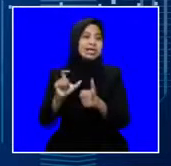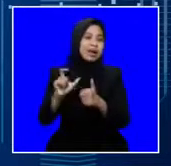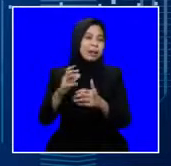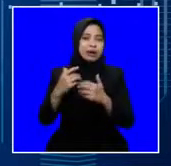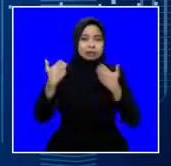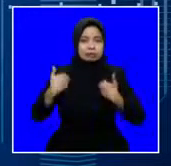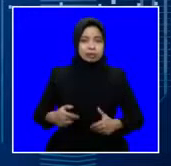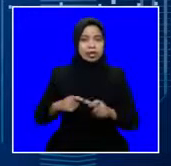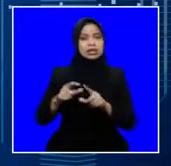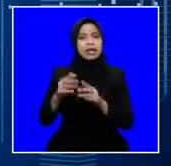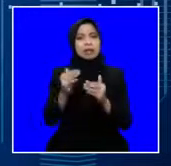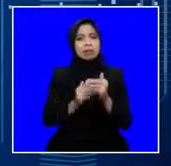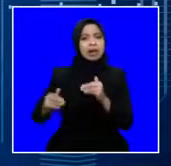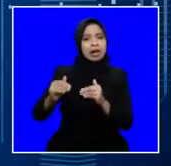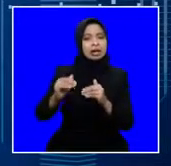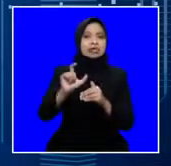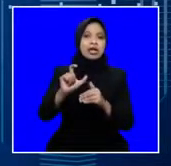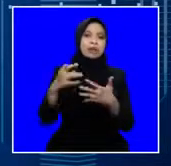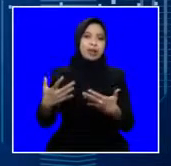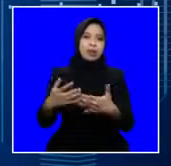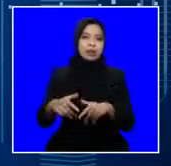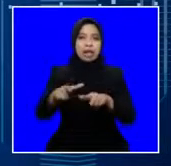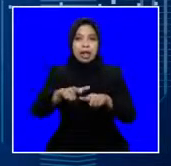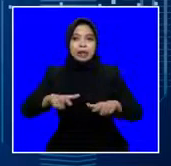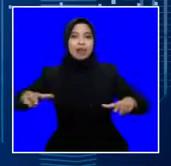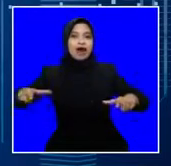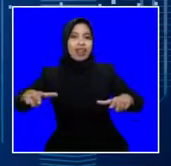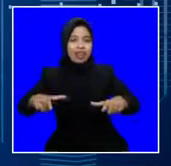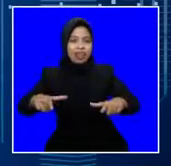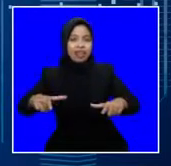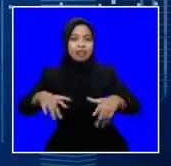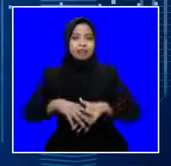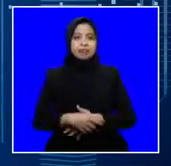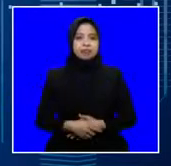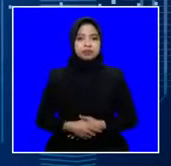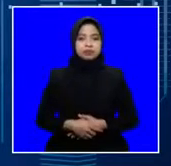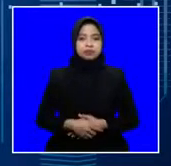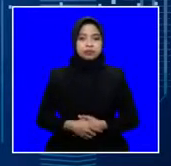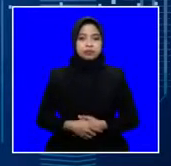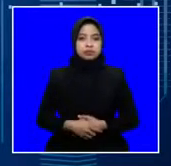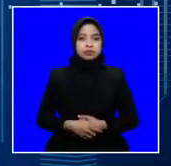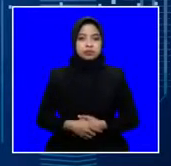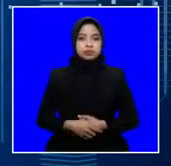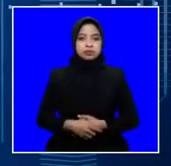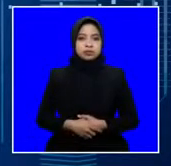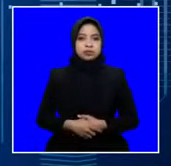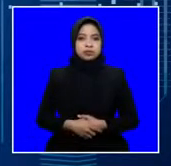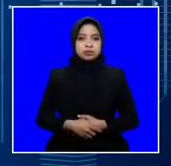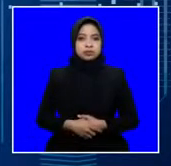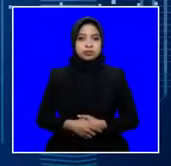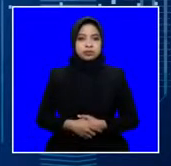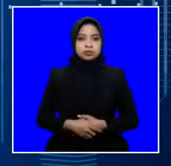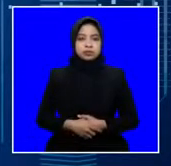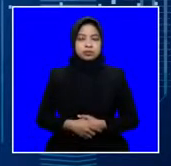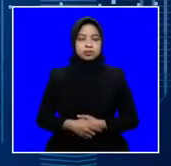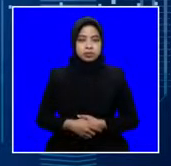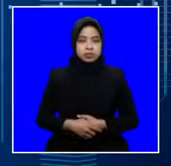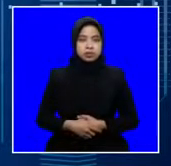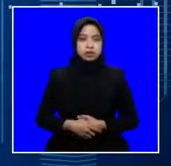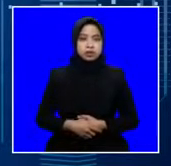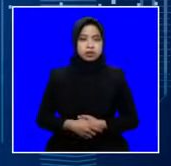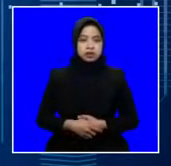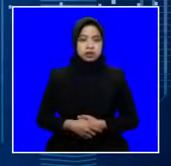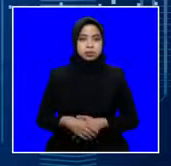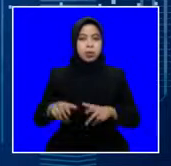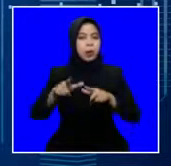SDM kita dan tentunya lingkungan kita dengan kebutuhan yang sangat besar dari